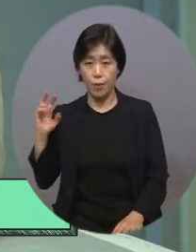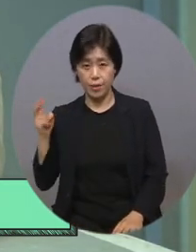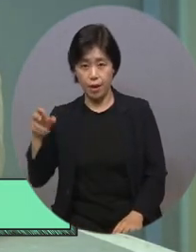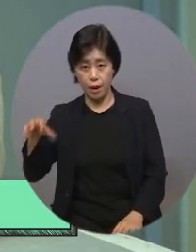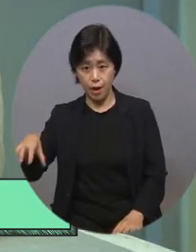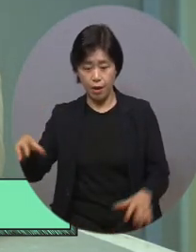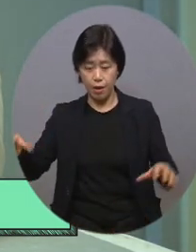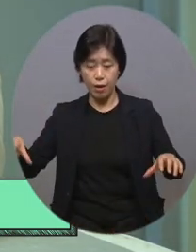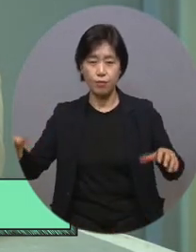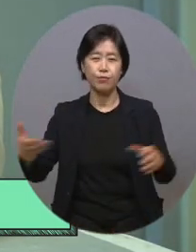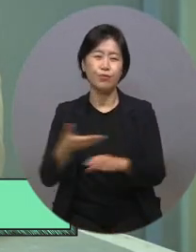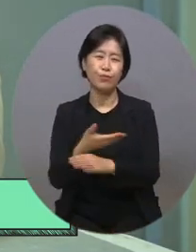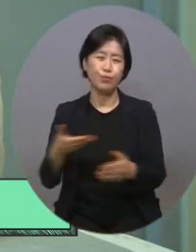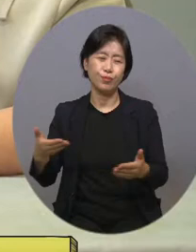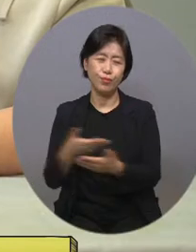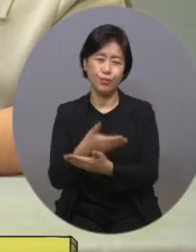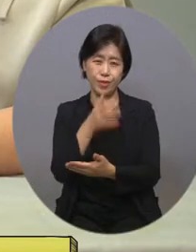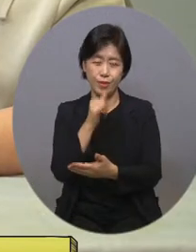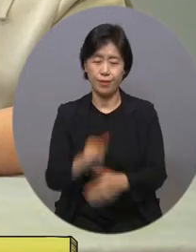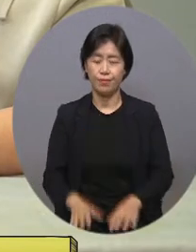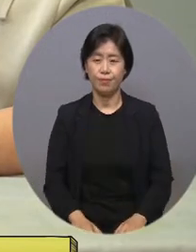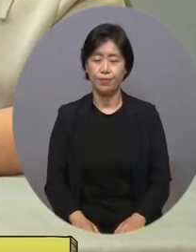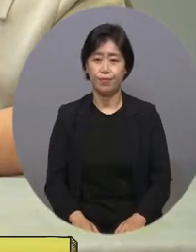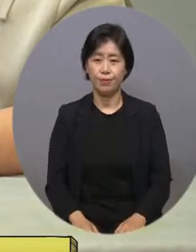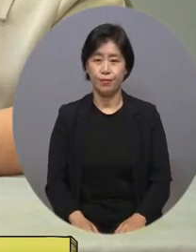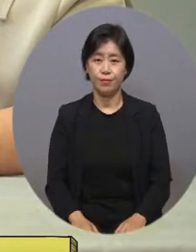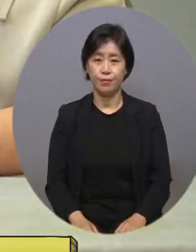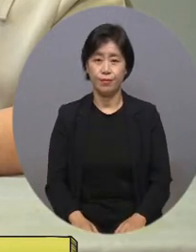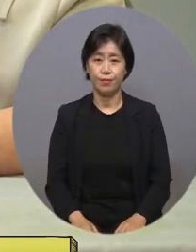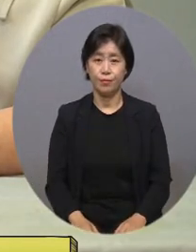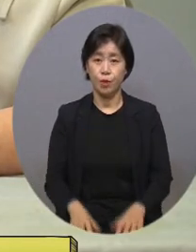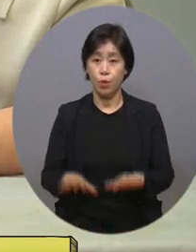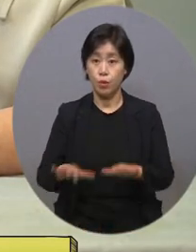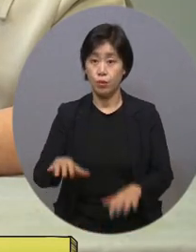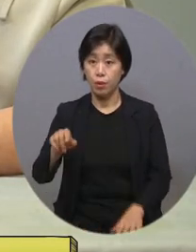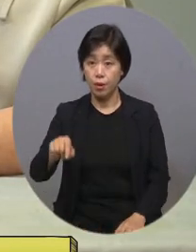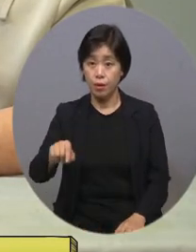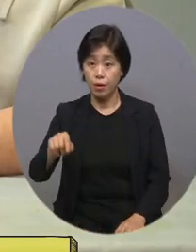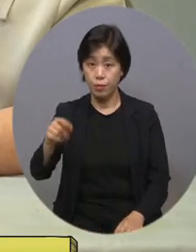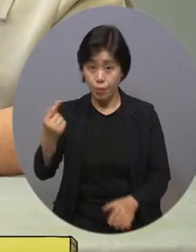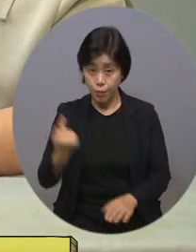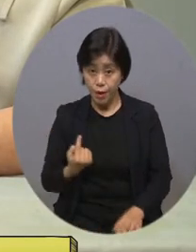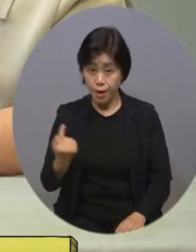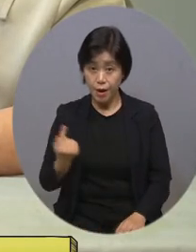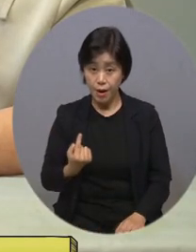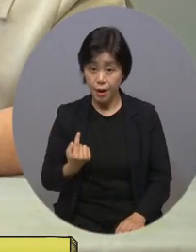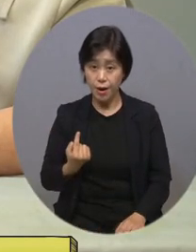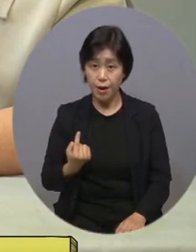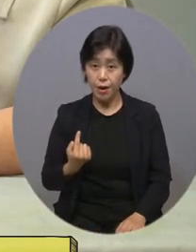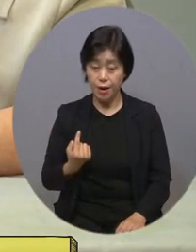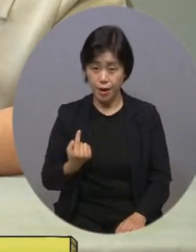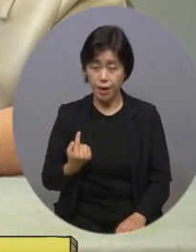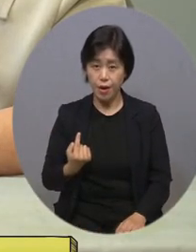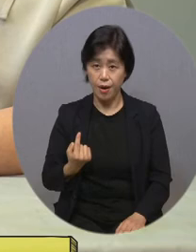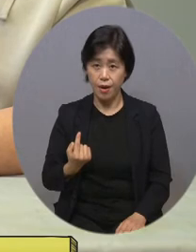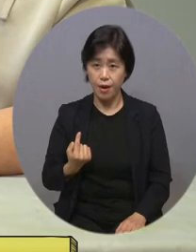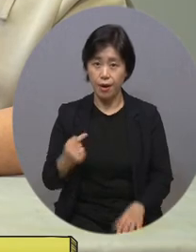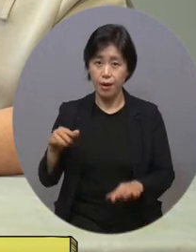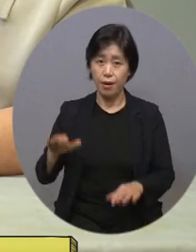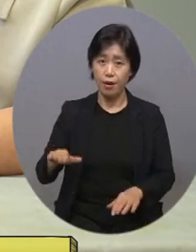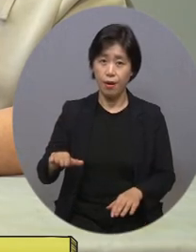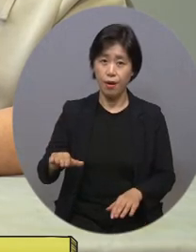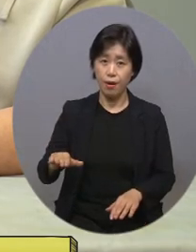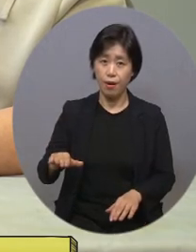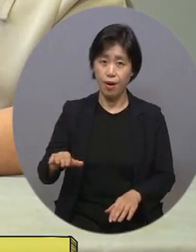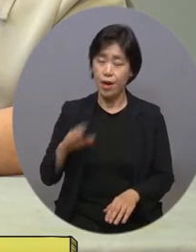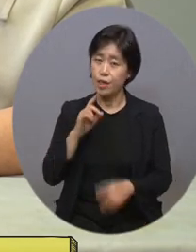거래를 좀 진행을 하고 있습니다. 네, 그러니까 오늘 이 자리에 오신 게 사실 이렇게 처음부터 인터뷰 하시고자 오신 건